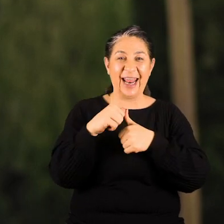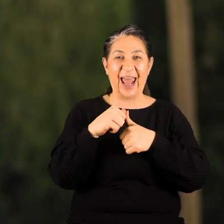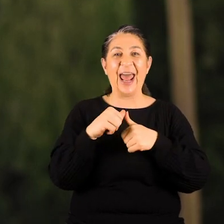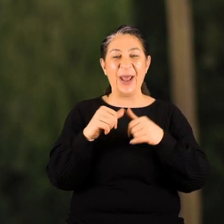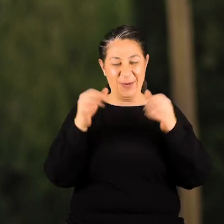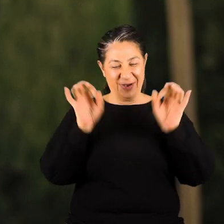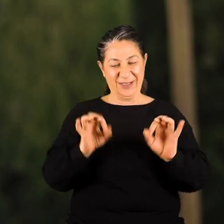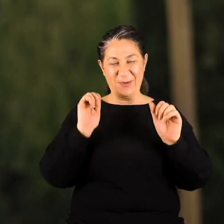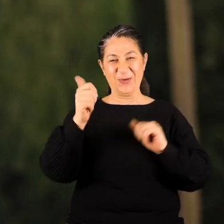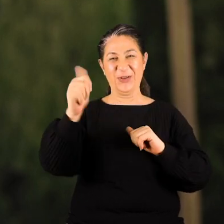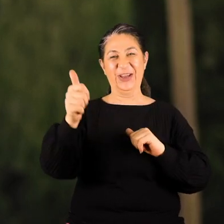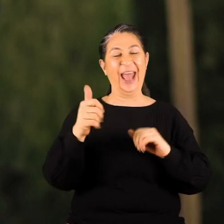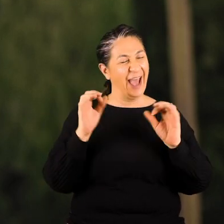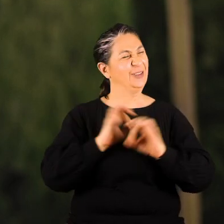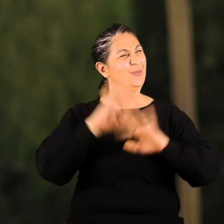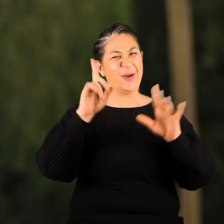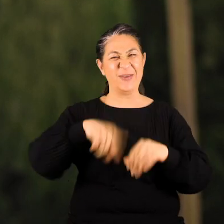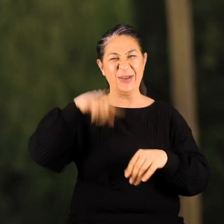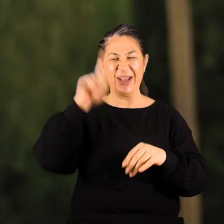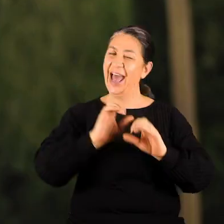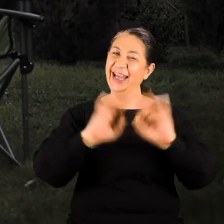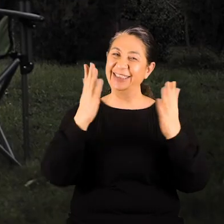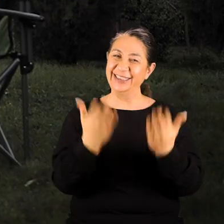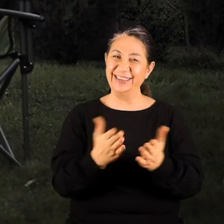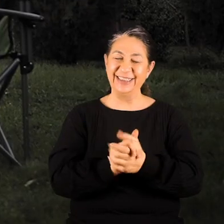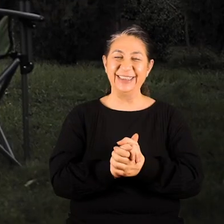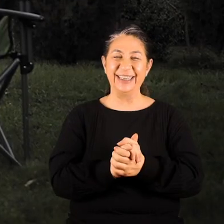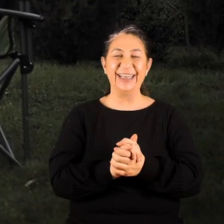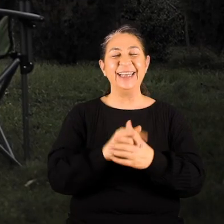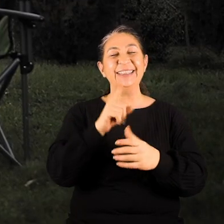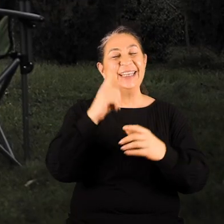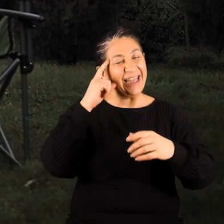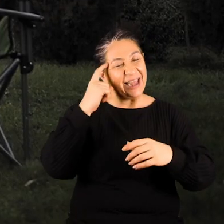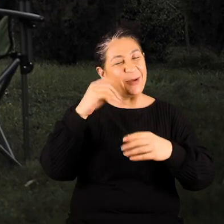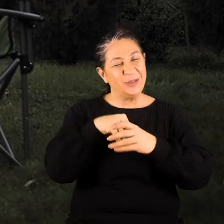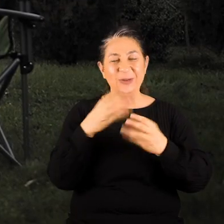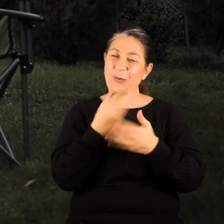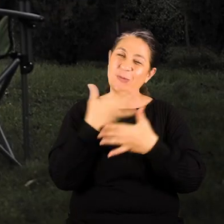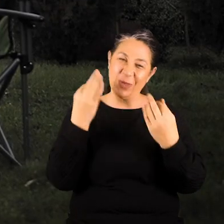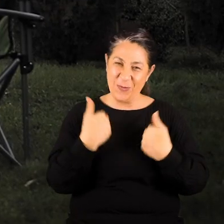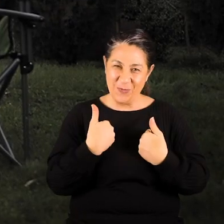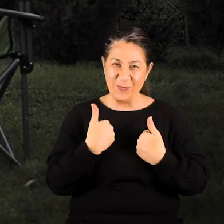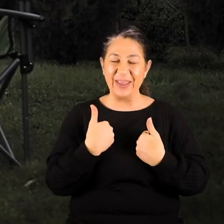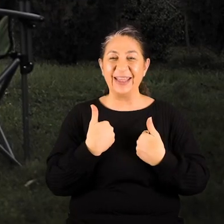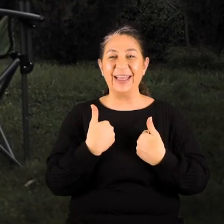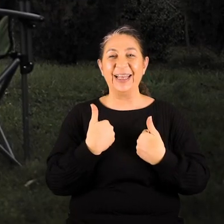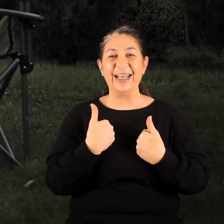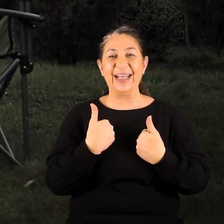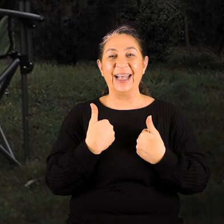günü. Harika. Süper bir güne denk geldik o zaman. Evet. Harikasın. Evet. Valla seni de tanıdığım için çok mutluyum. Ben yani,